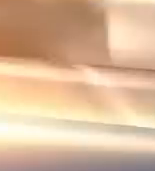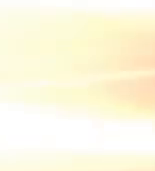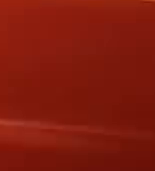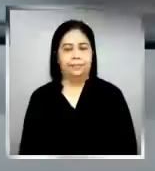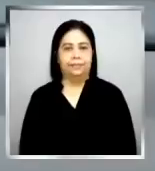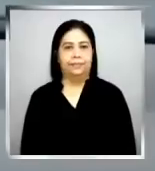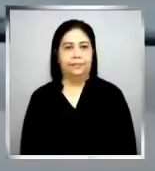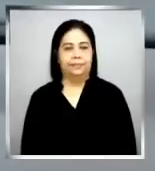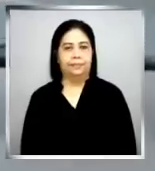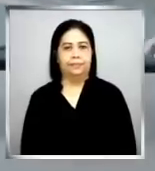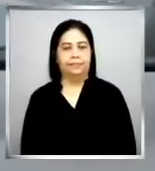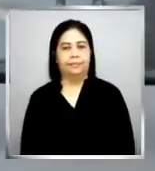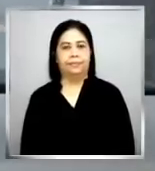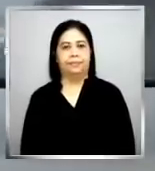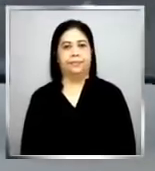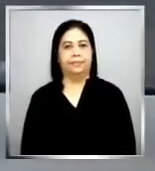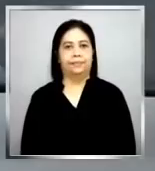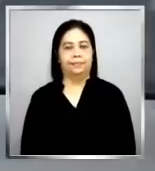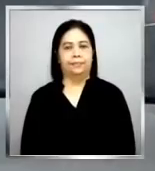Exclusive!